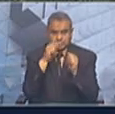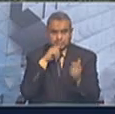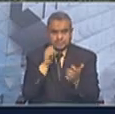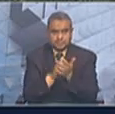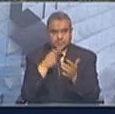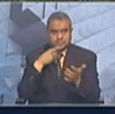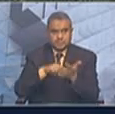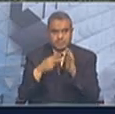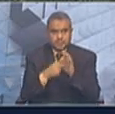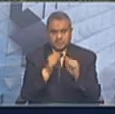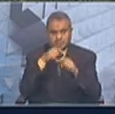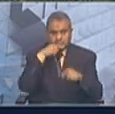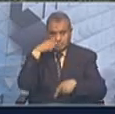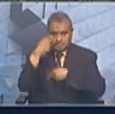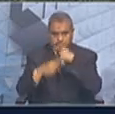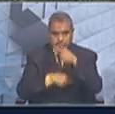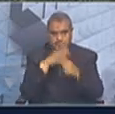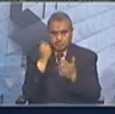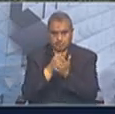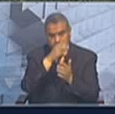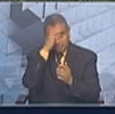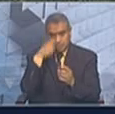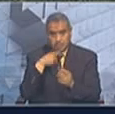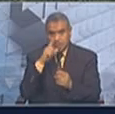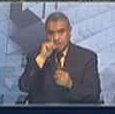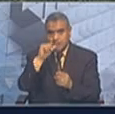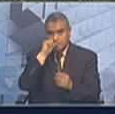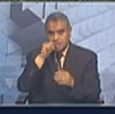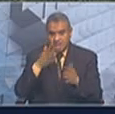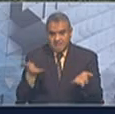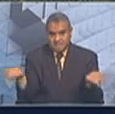حديث. لو كترت الري